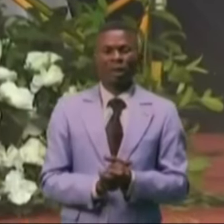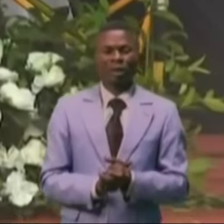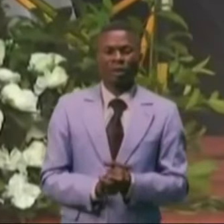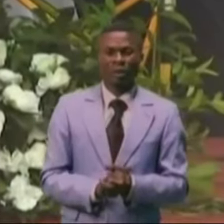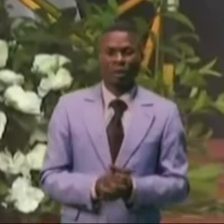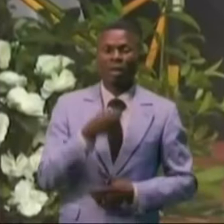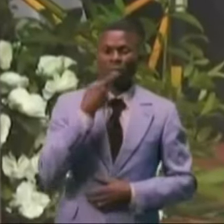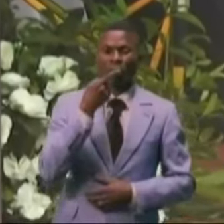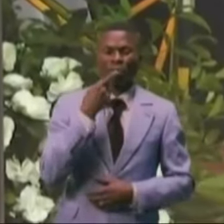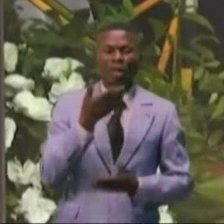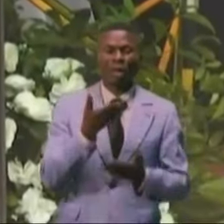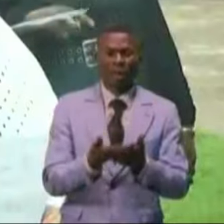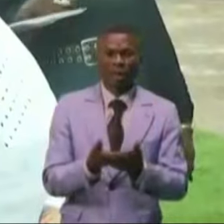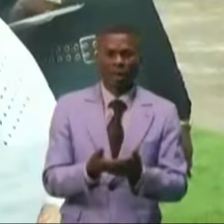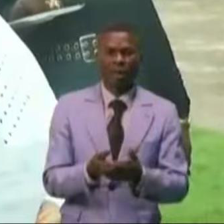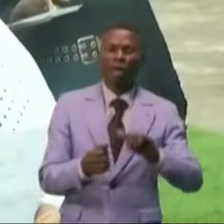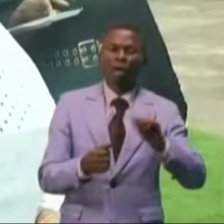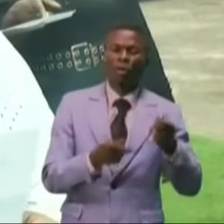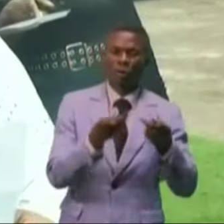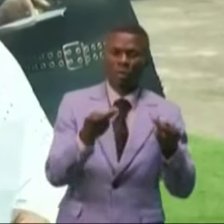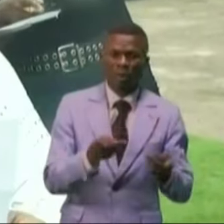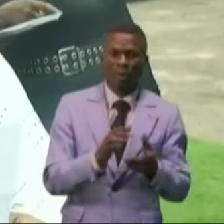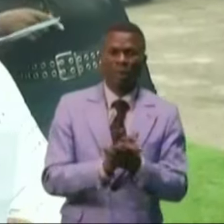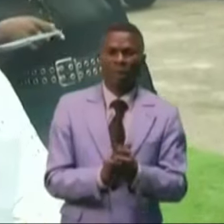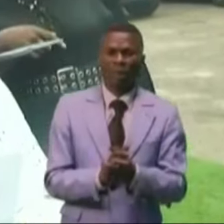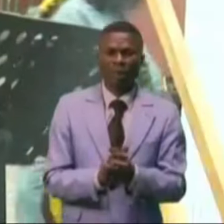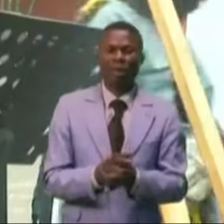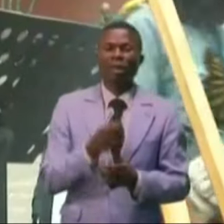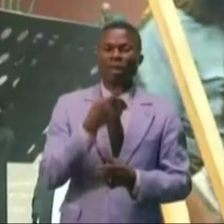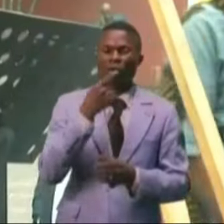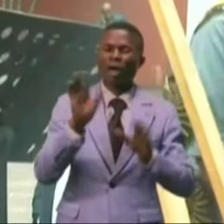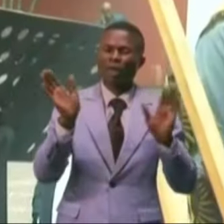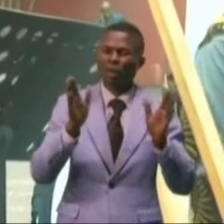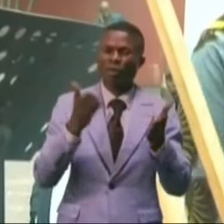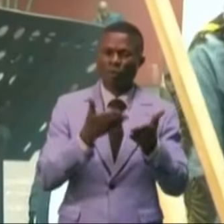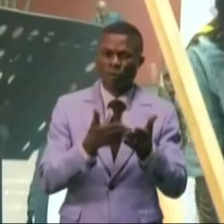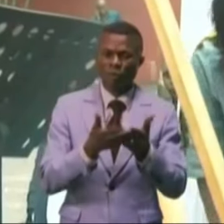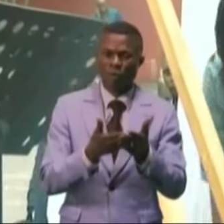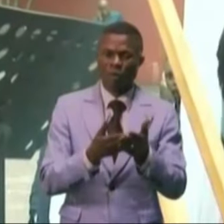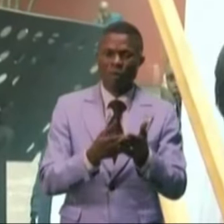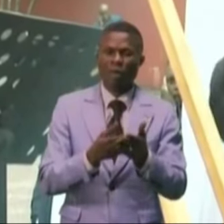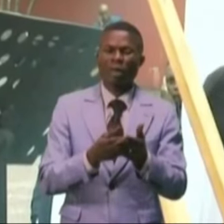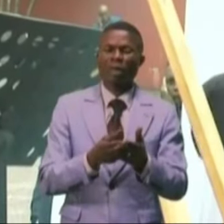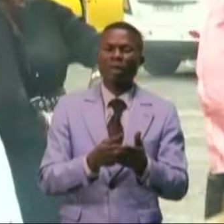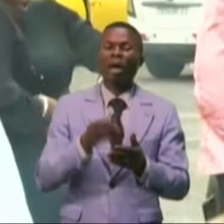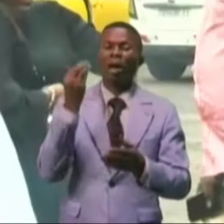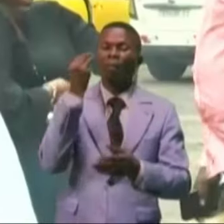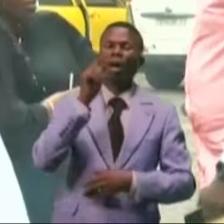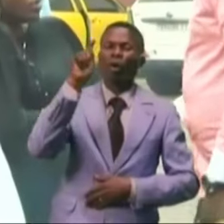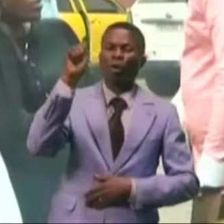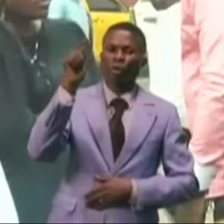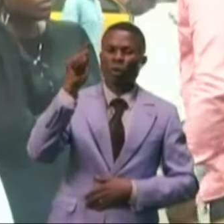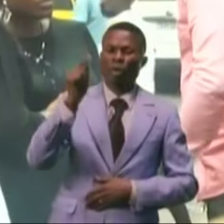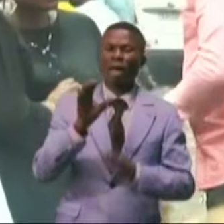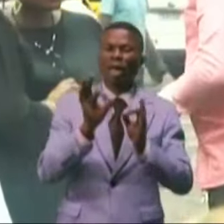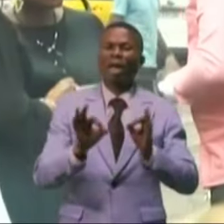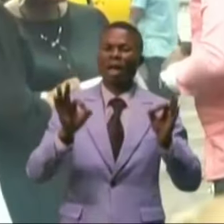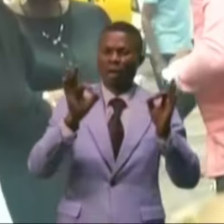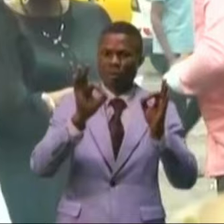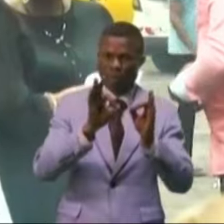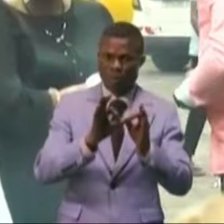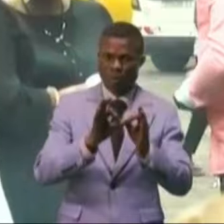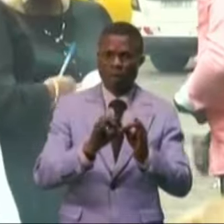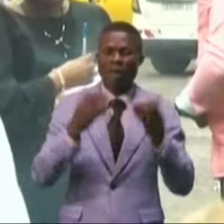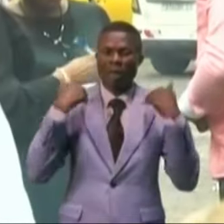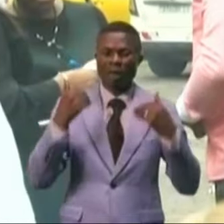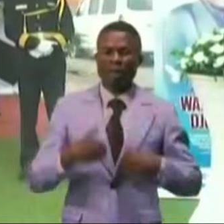la vie professionnelle ou ailleurs ont tenu à lui rendre hommage par quelques témoignages émouvants où était exposée la dépouille